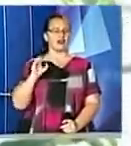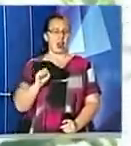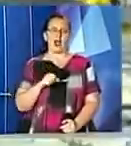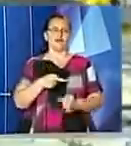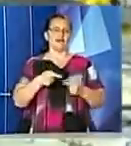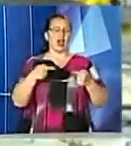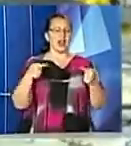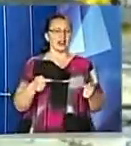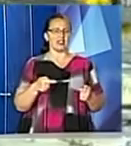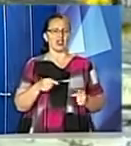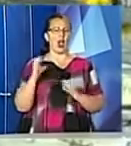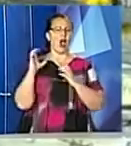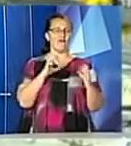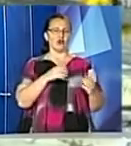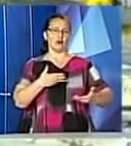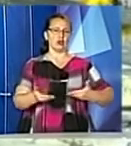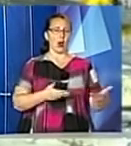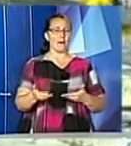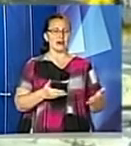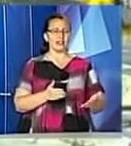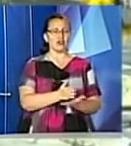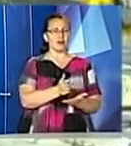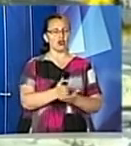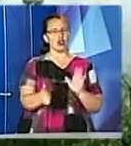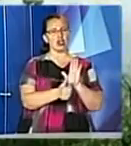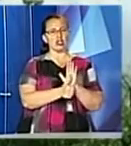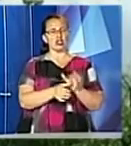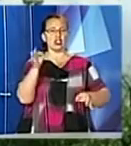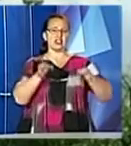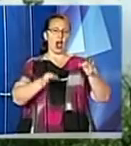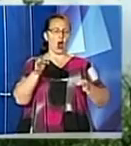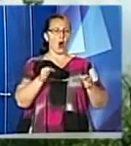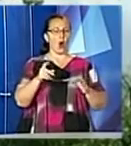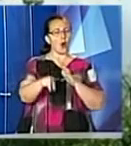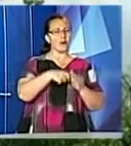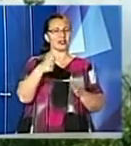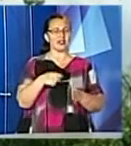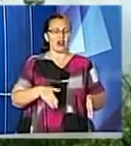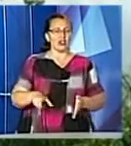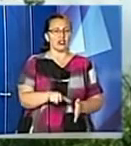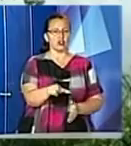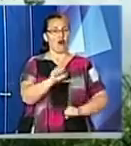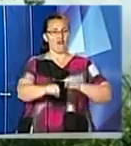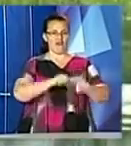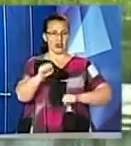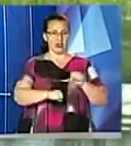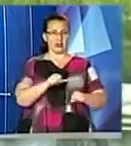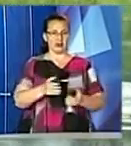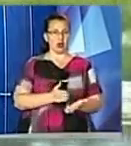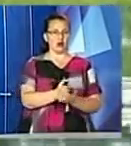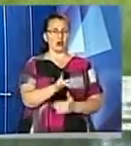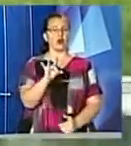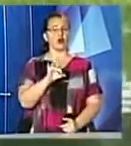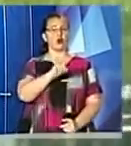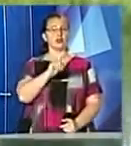автобусно-пішохідних маршрути, 6 еколого-пізнавальних стежок та міжнародна популярна велотраса – центральний велосипедний маршрут